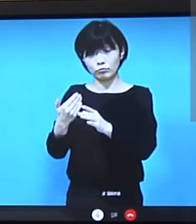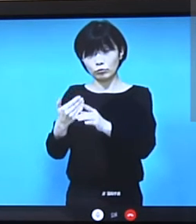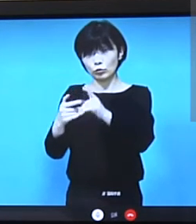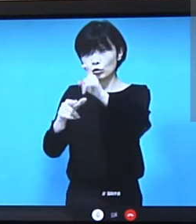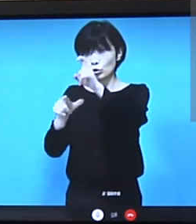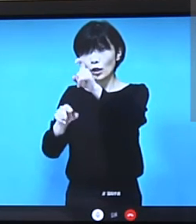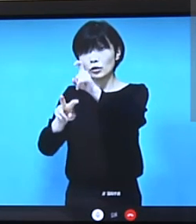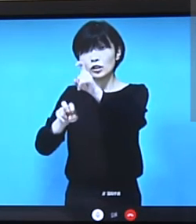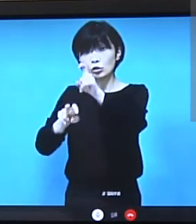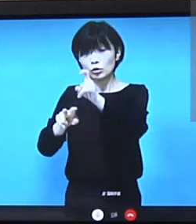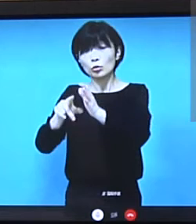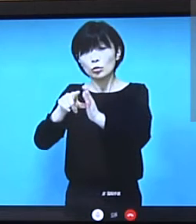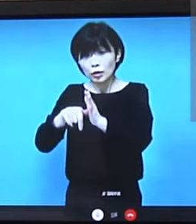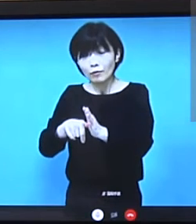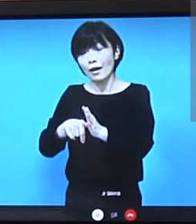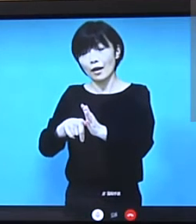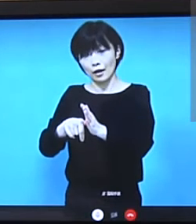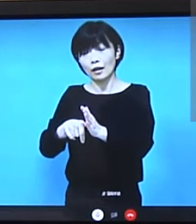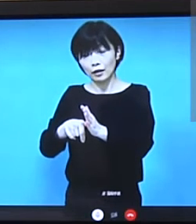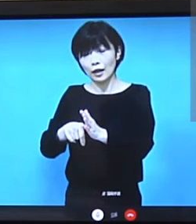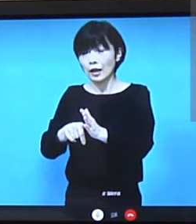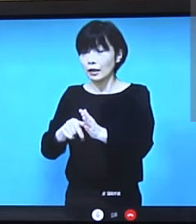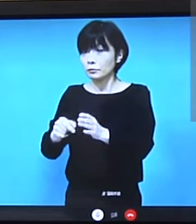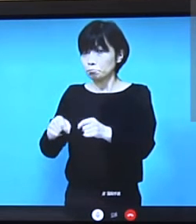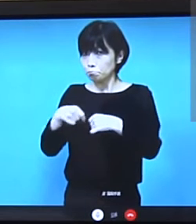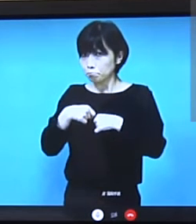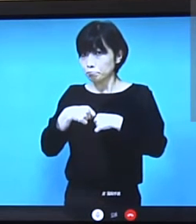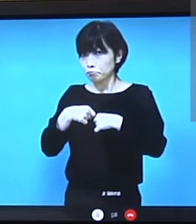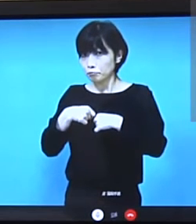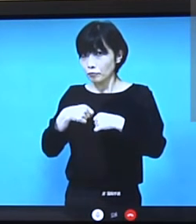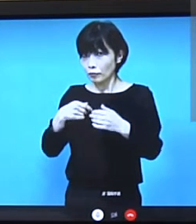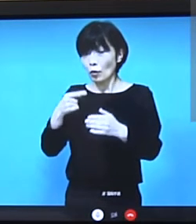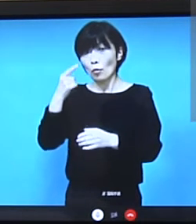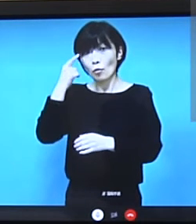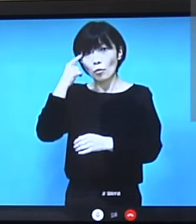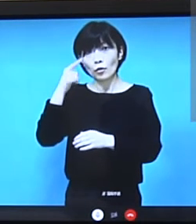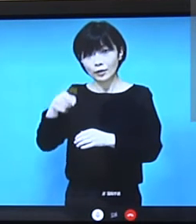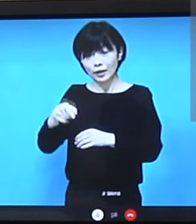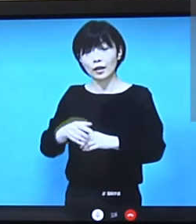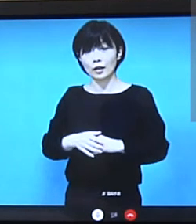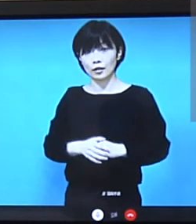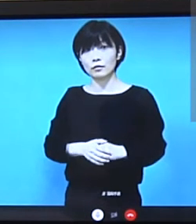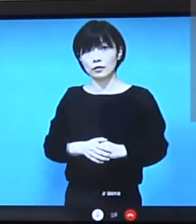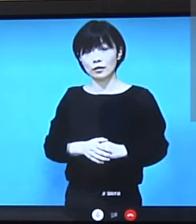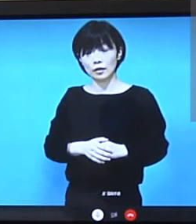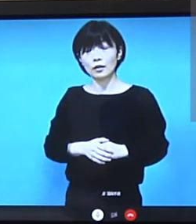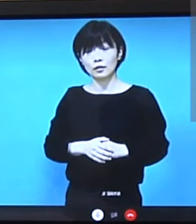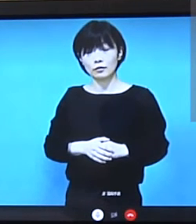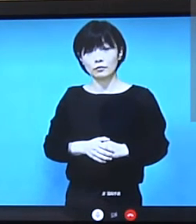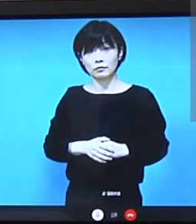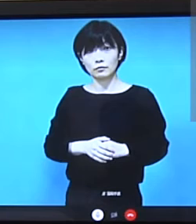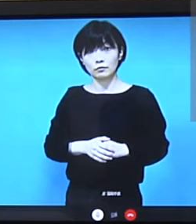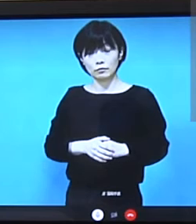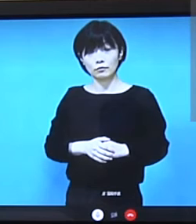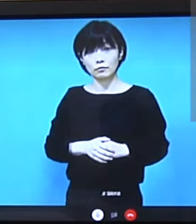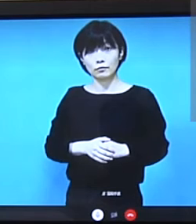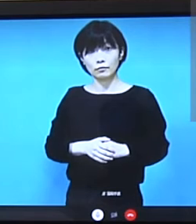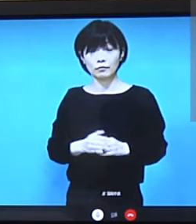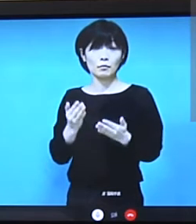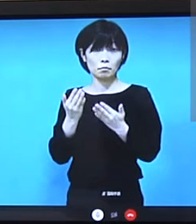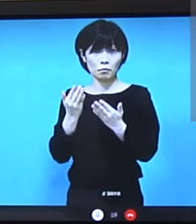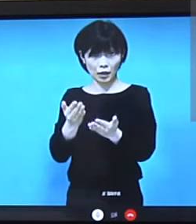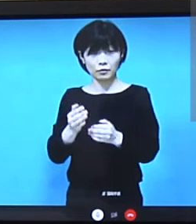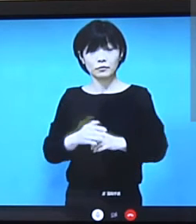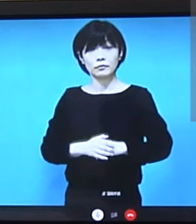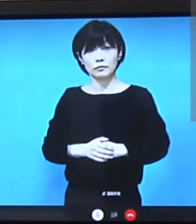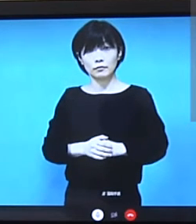があったということになります。 検査の精度であるとか、症状の状況などを総合的に判断